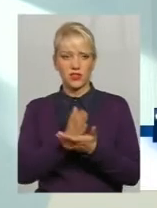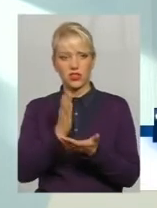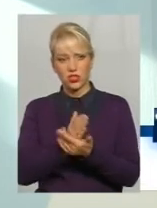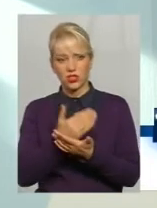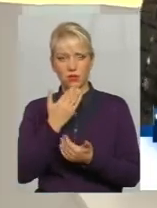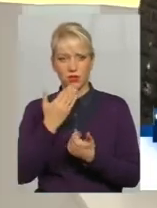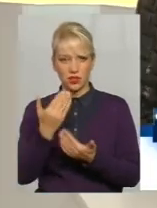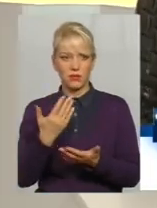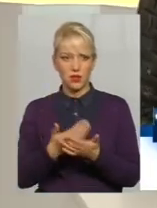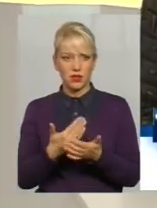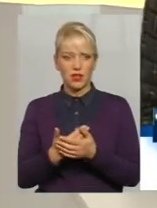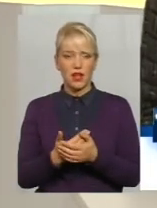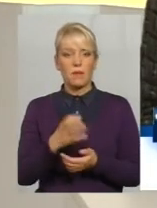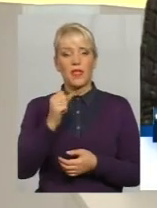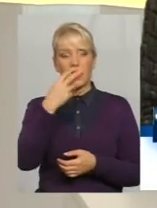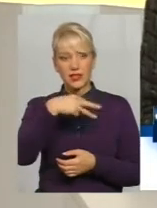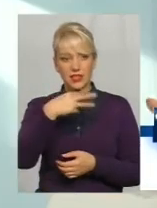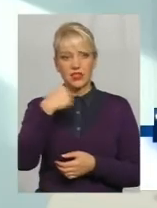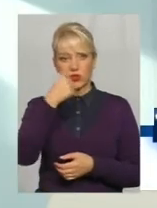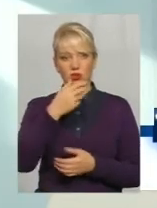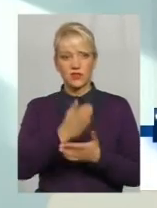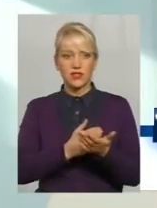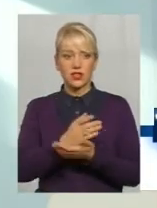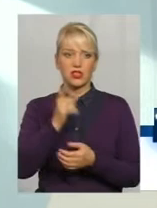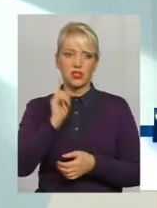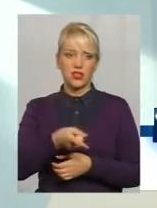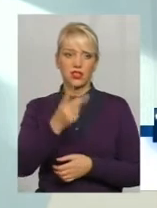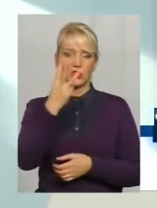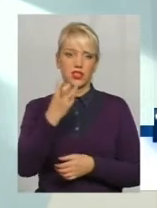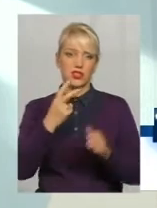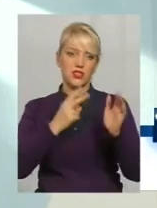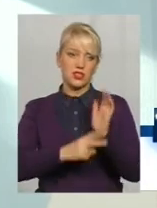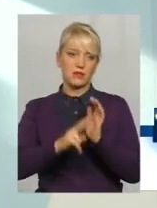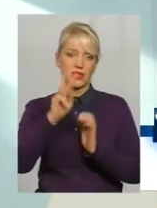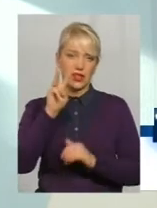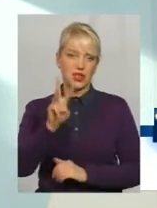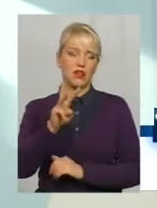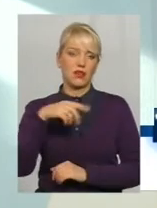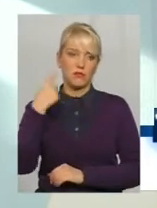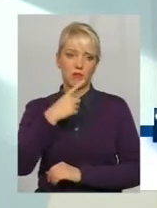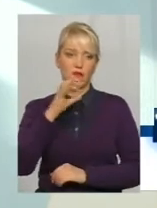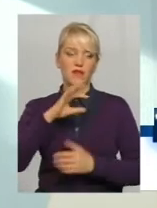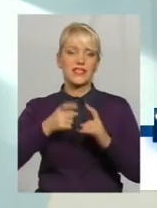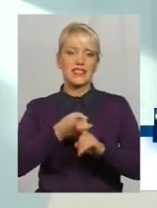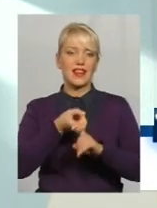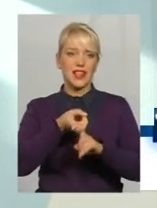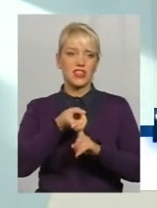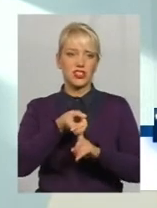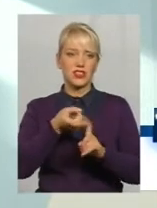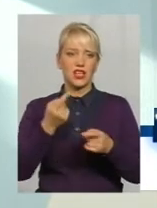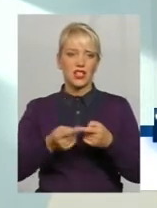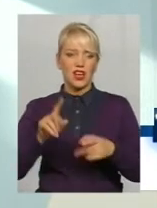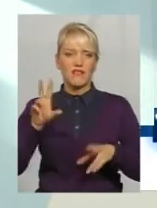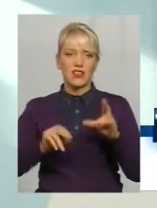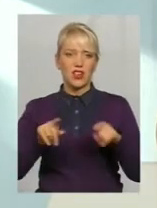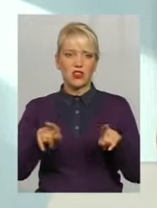Тобто 30 років має стажу. А в нього 30? Ну, значить, 1373, мова йде про... В залежності від того, я взагалі-то